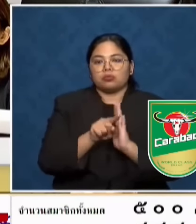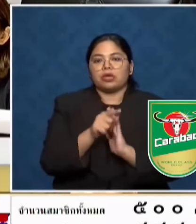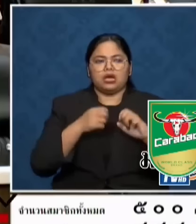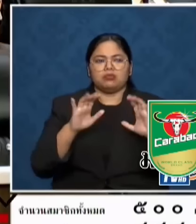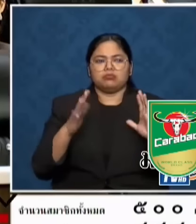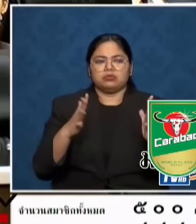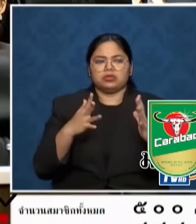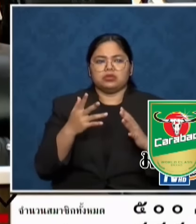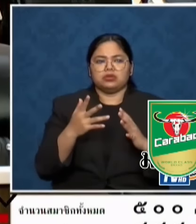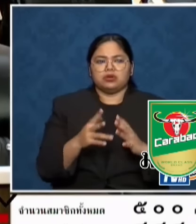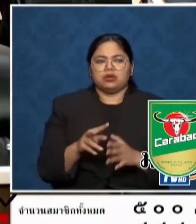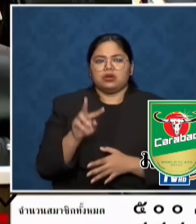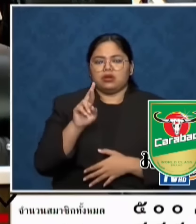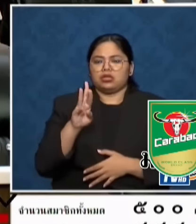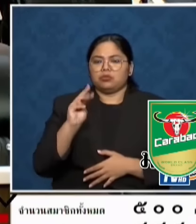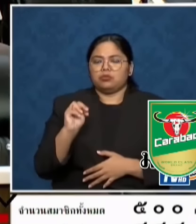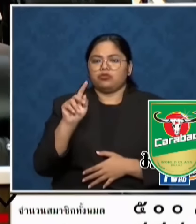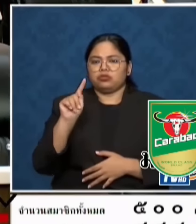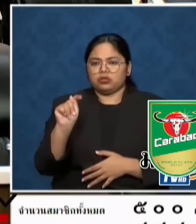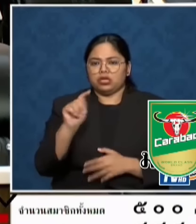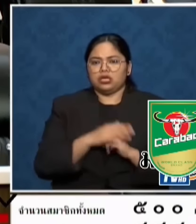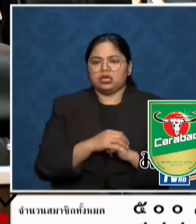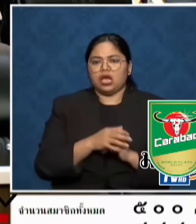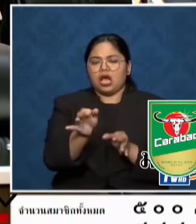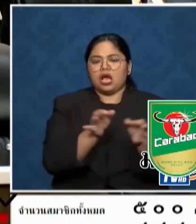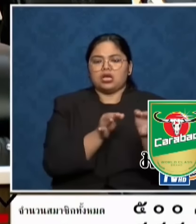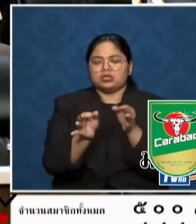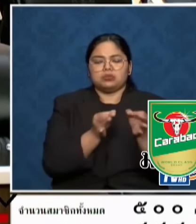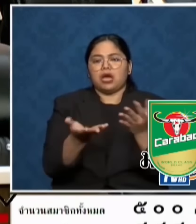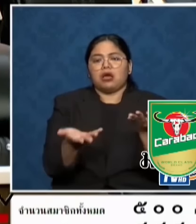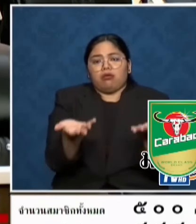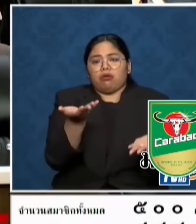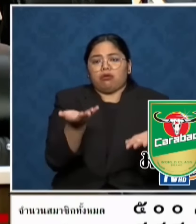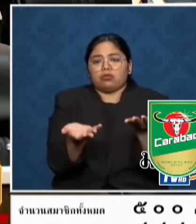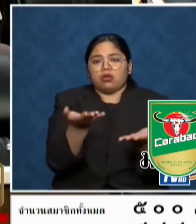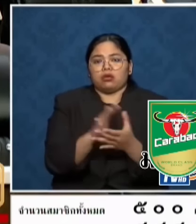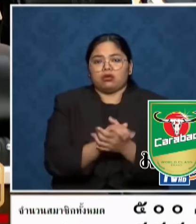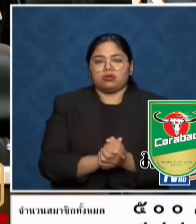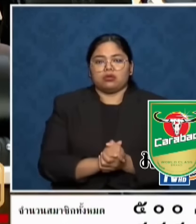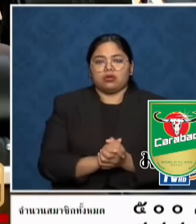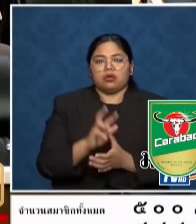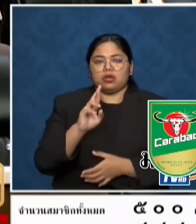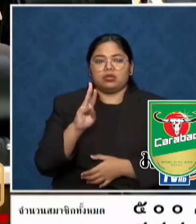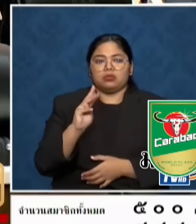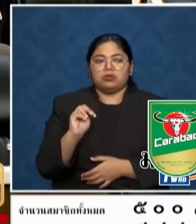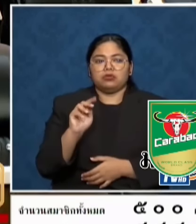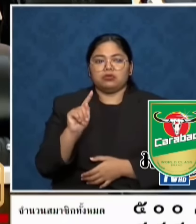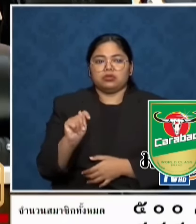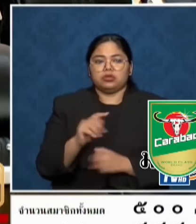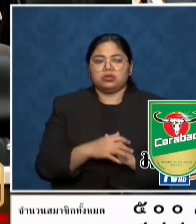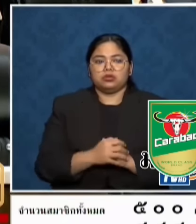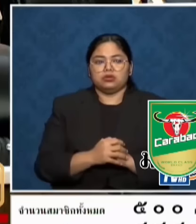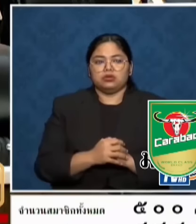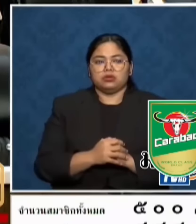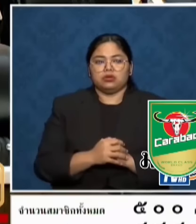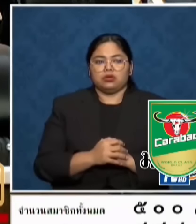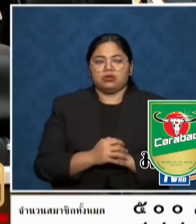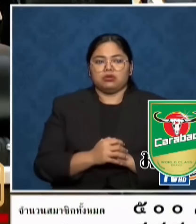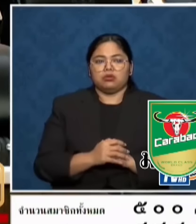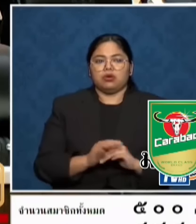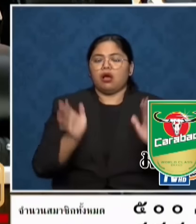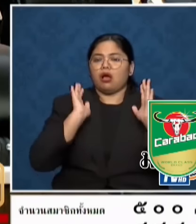พบุรีเพื่อไทย คือบอกว่าไม่ได้จำเป็นว่าจะต้องสลับกันใช่ไหมบอกไม่จำเป็นต้องสลับข้อตกลงไม่ได้บอกว่าต้องส